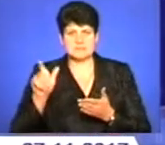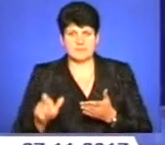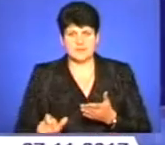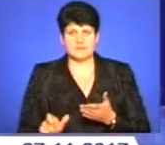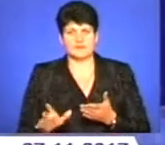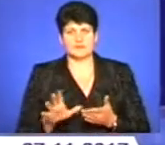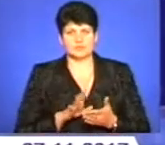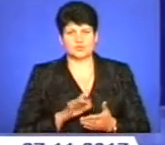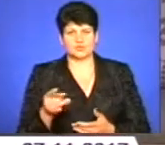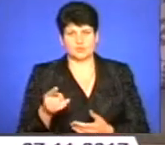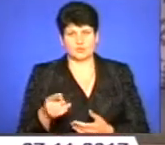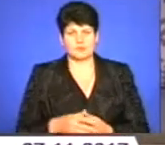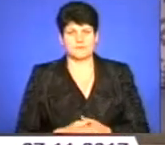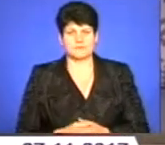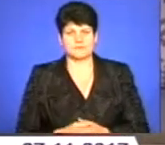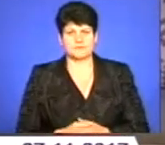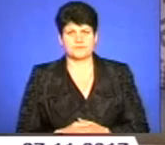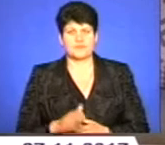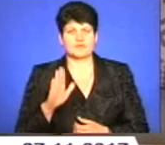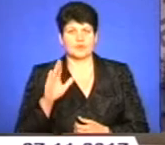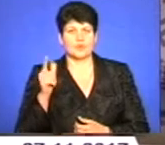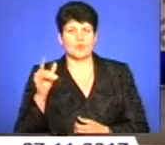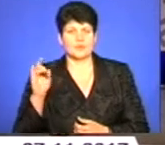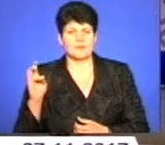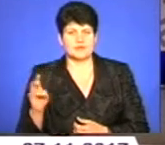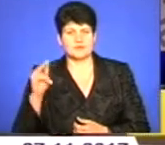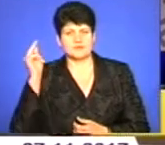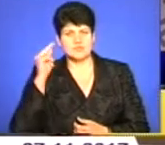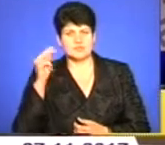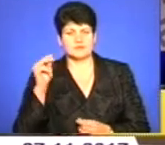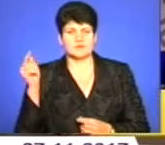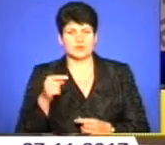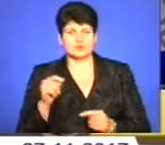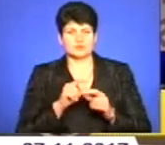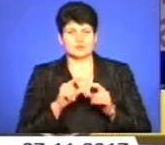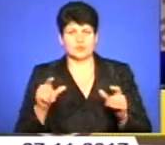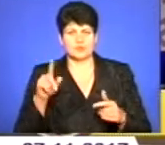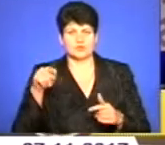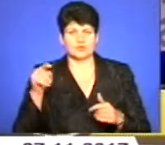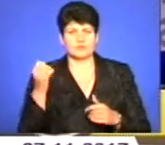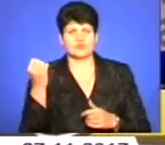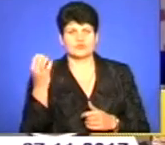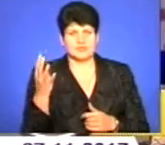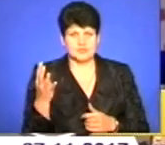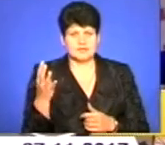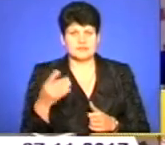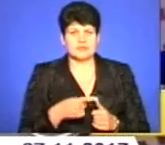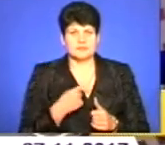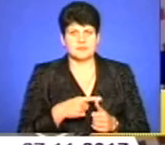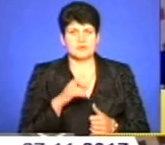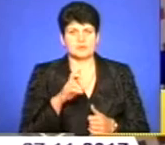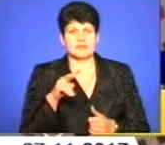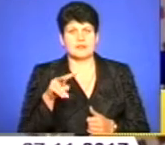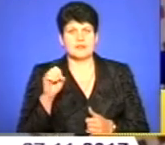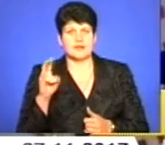його творчості. Вікторія Гумена – учениця Тернопільської загальноосвітньої школи номер 14 імені Богдана